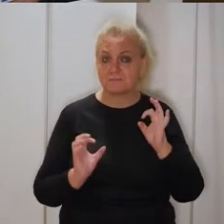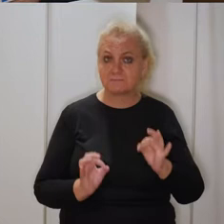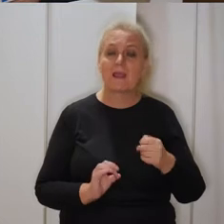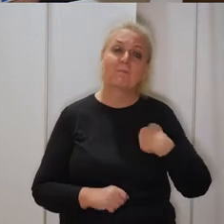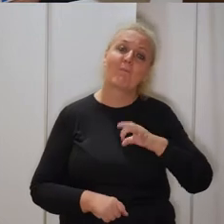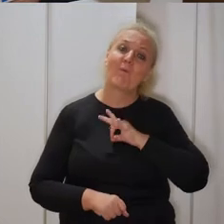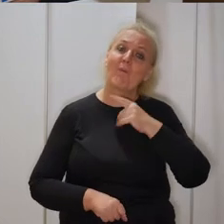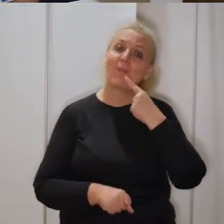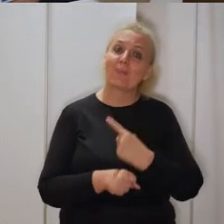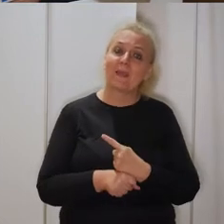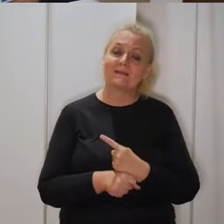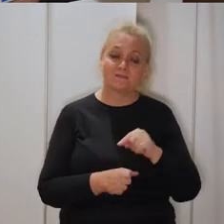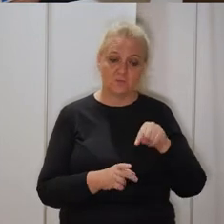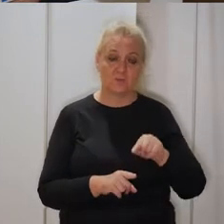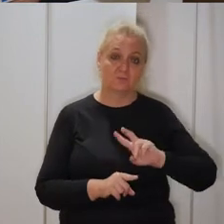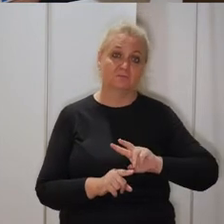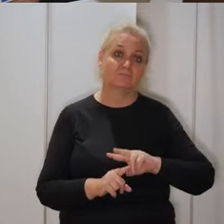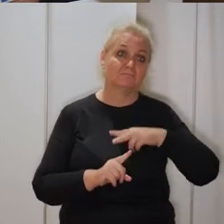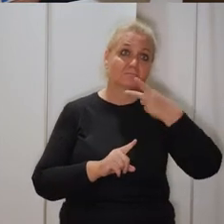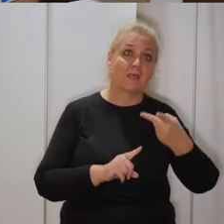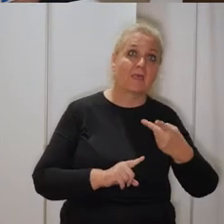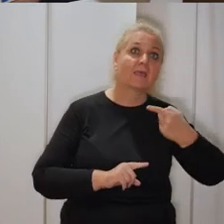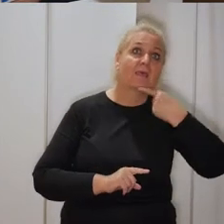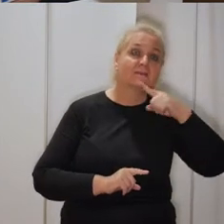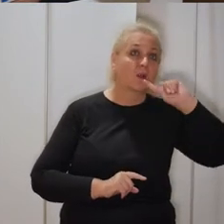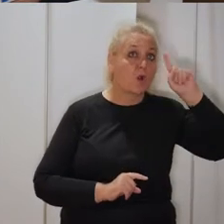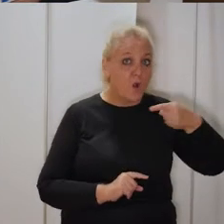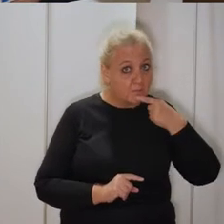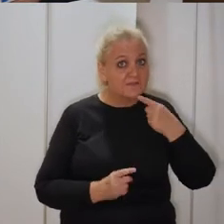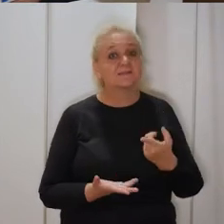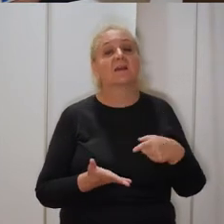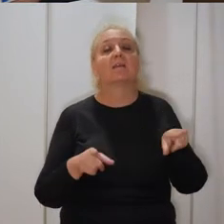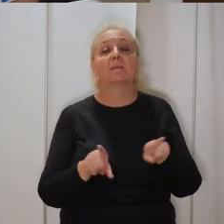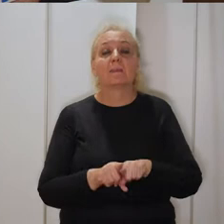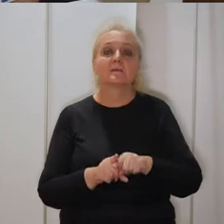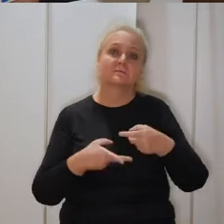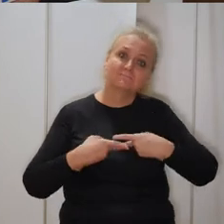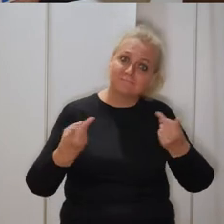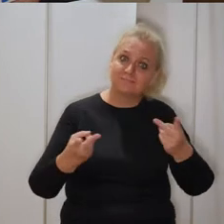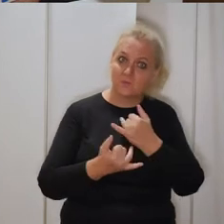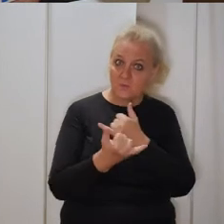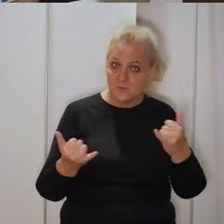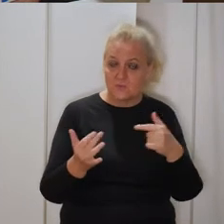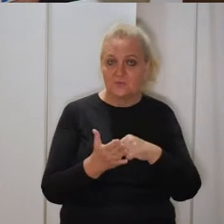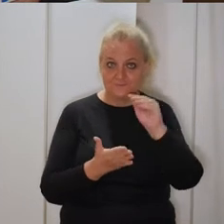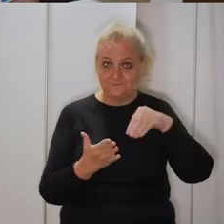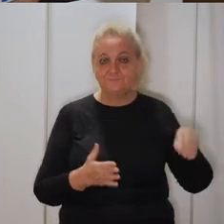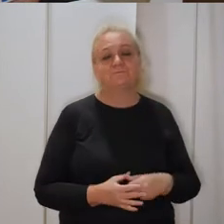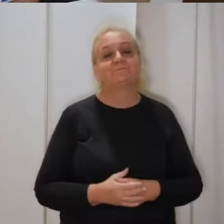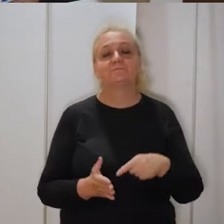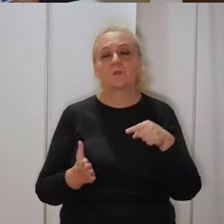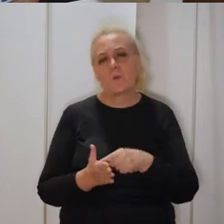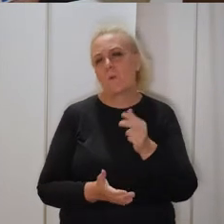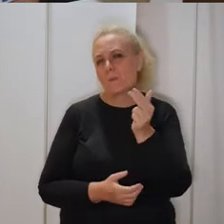się przełożyć to na język komiksu i na język tych publikacji. No